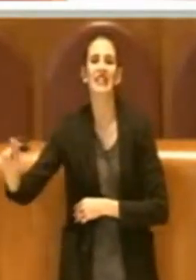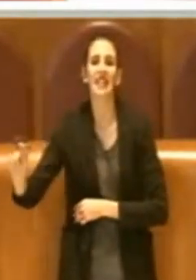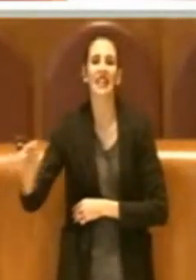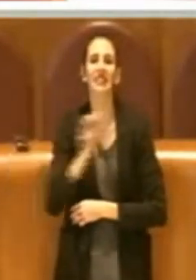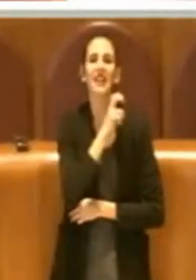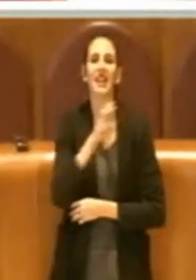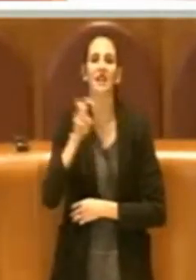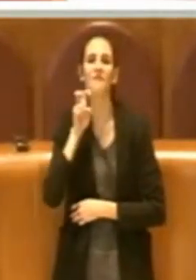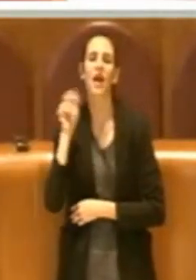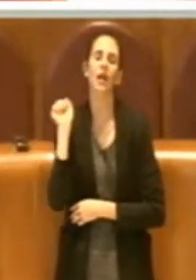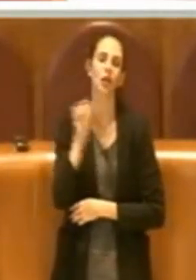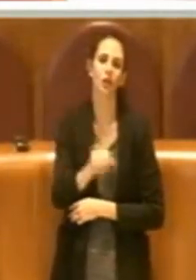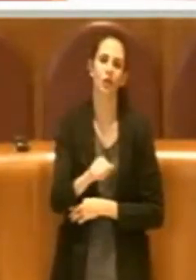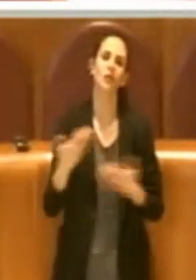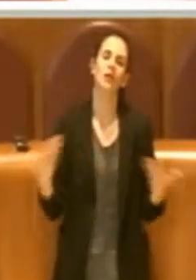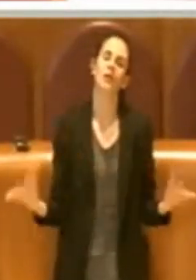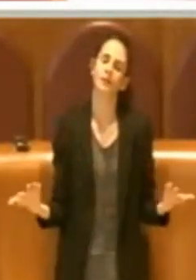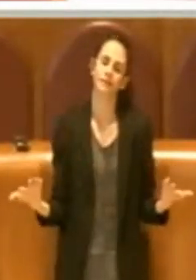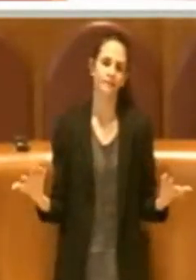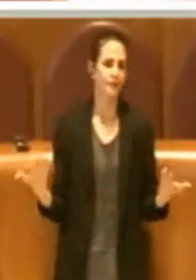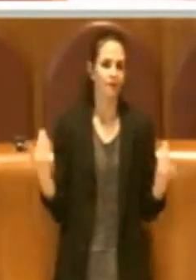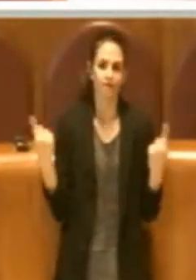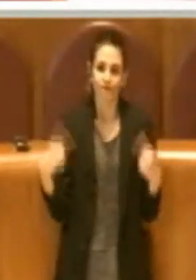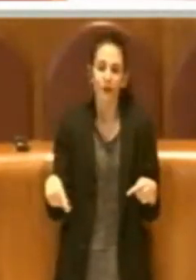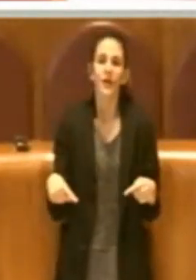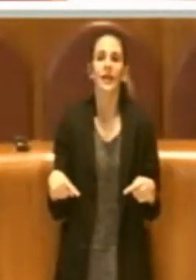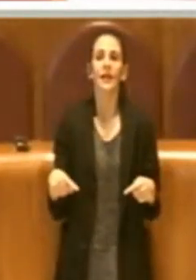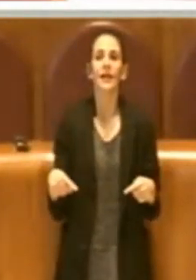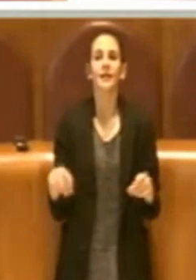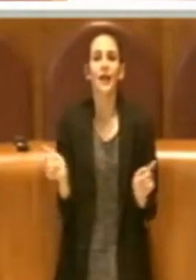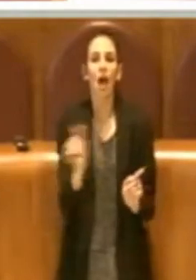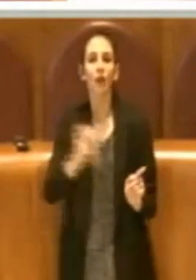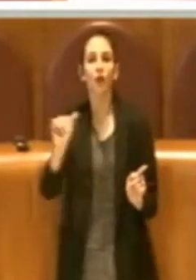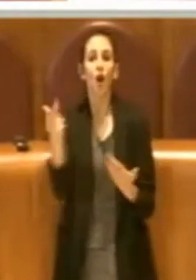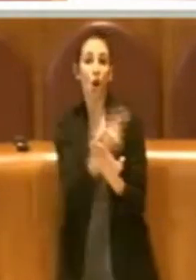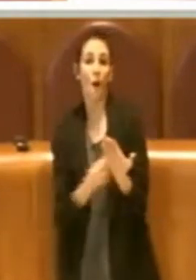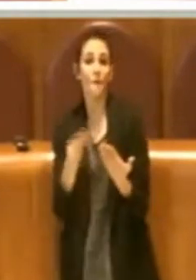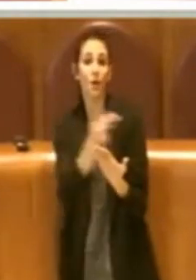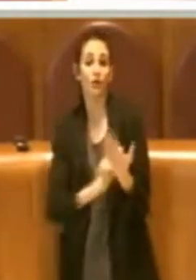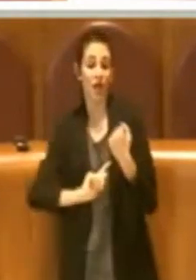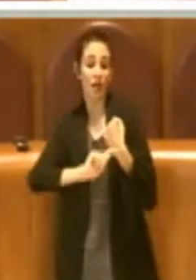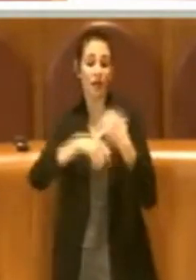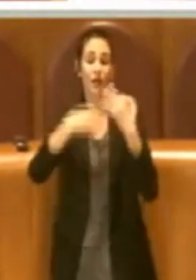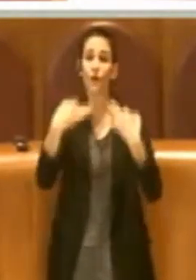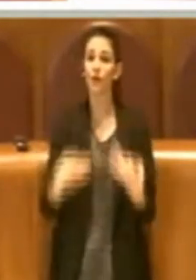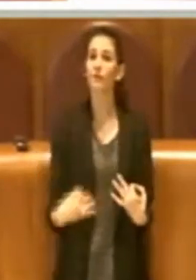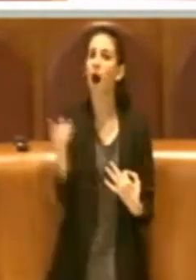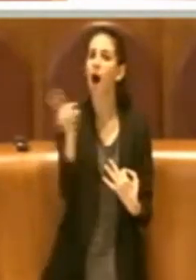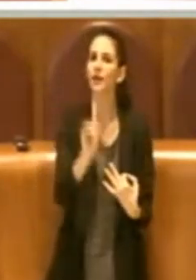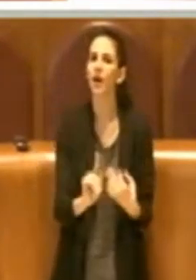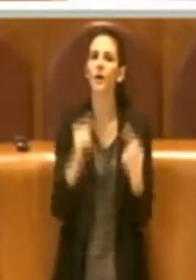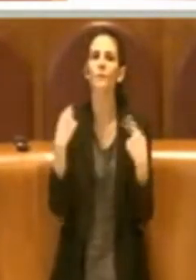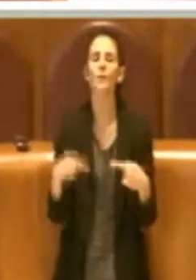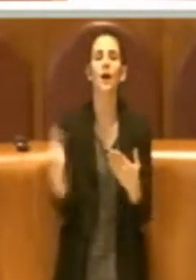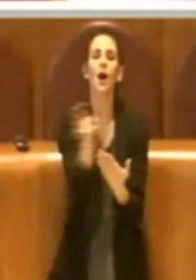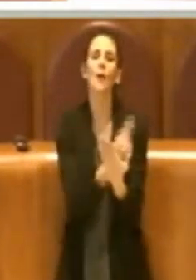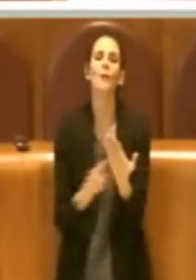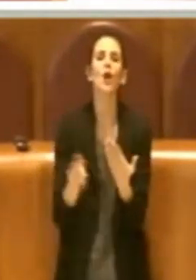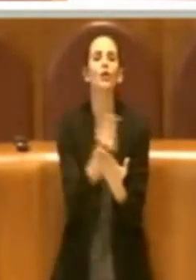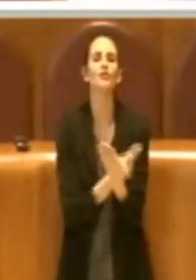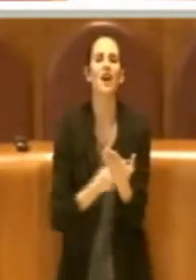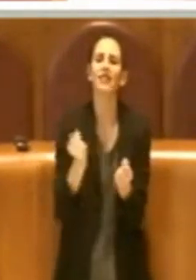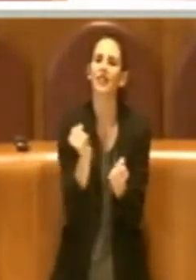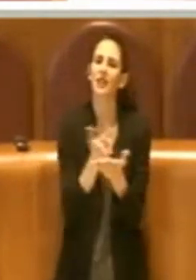Quindi non sono iniziative soltanto formali, sono iniziative sostanziali che tutti